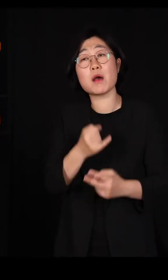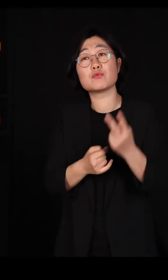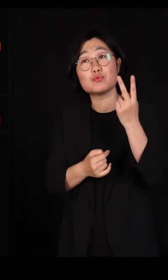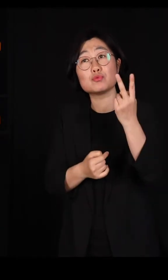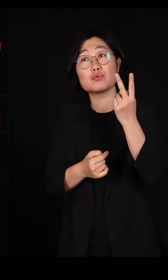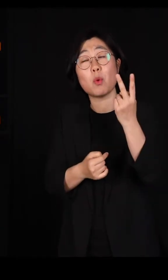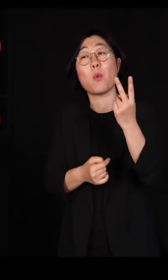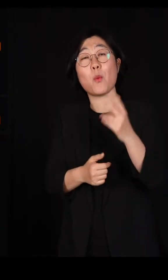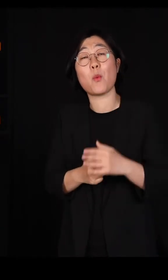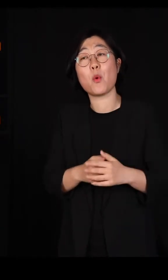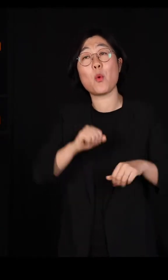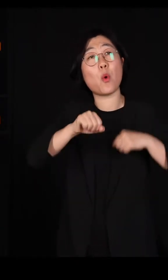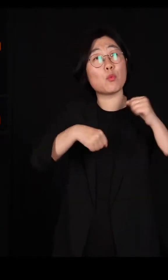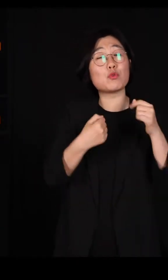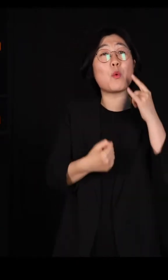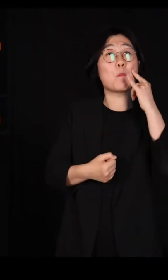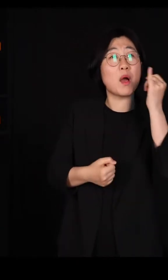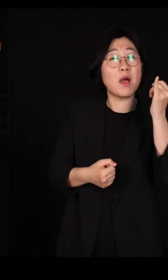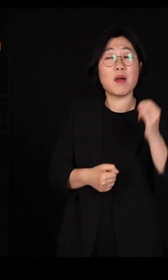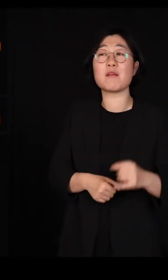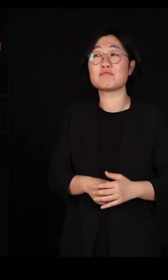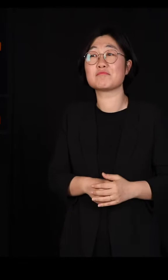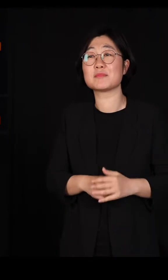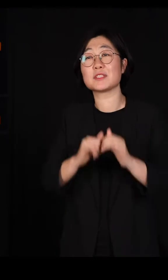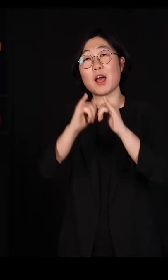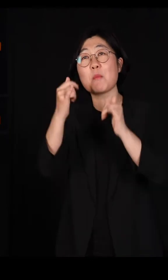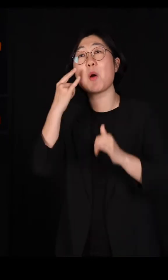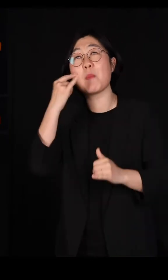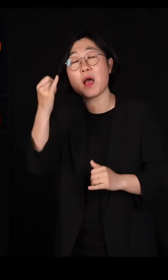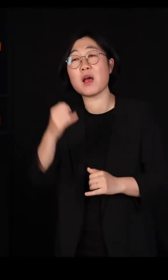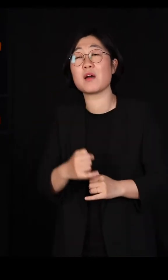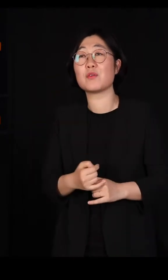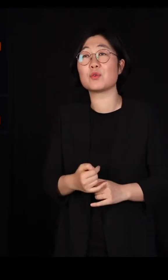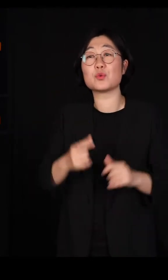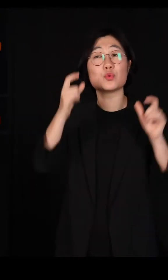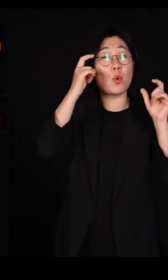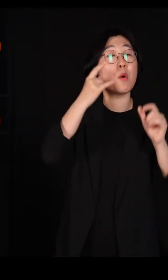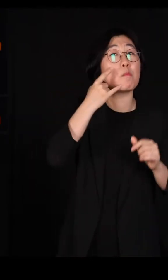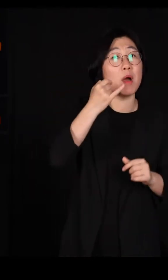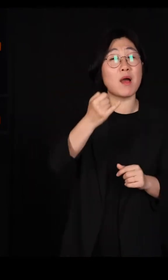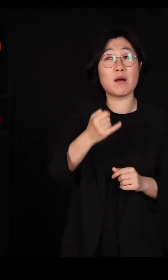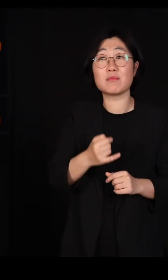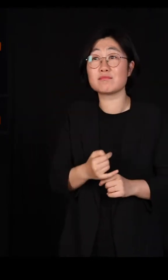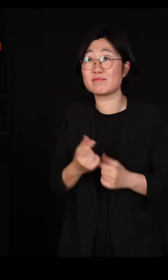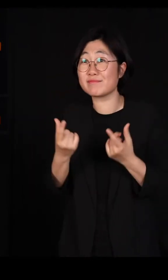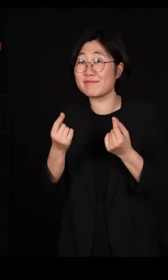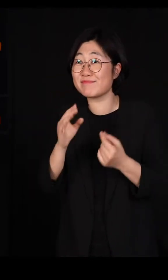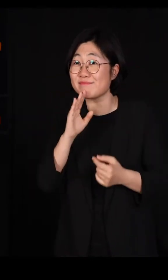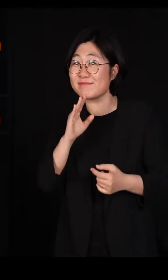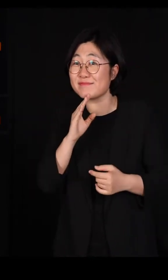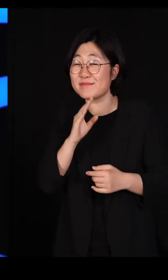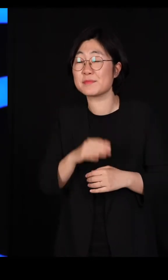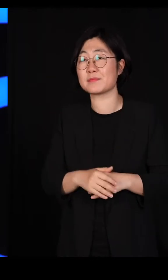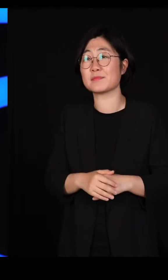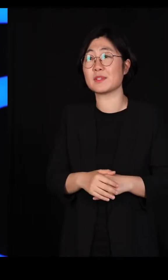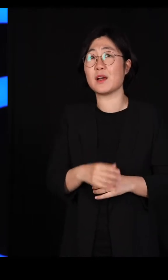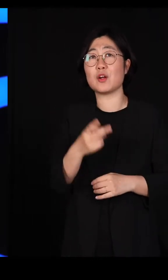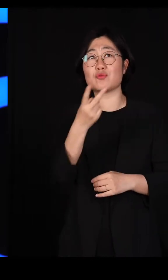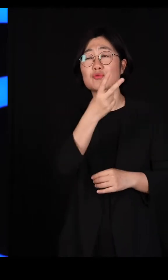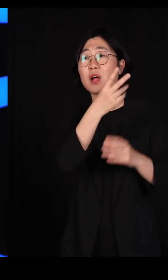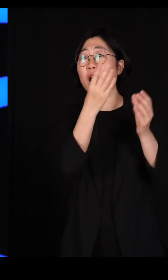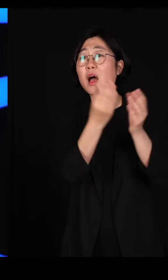둘이 있네. 동물 엄마, 사람 엄마, 젖소 엄마. 뭐 그럴 수 있죠. 둘